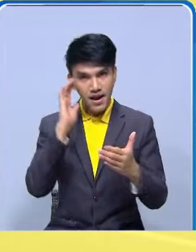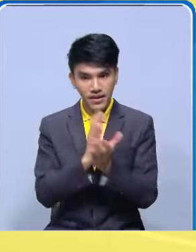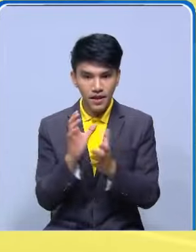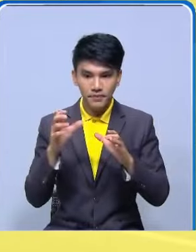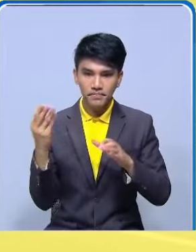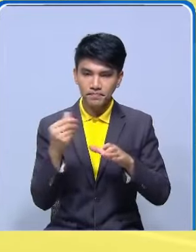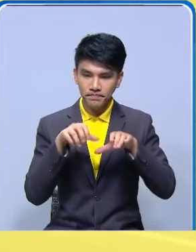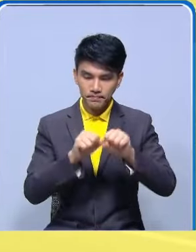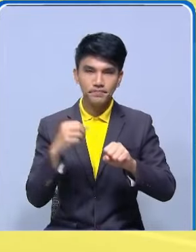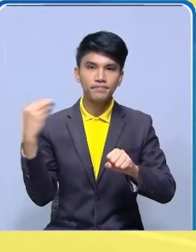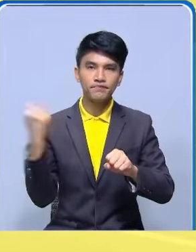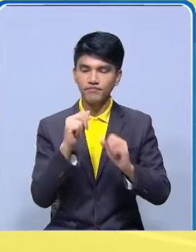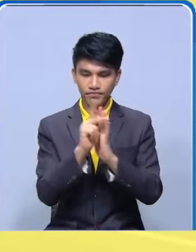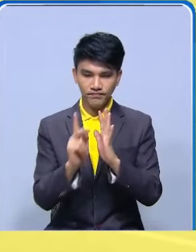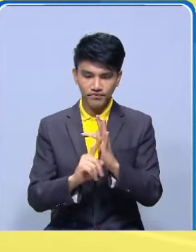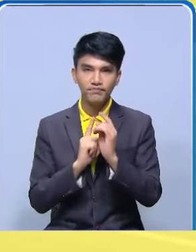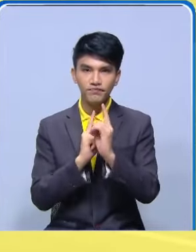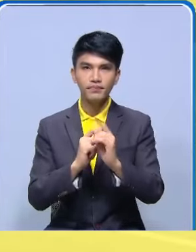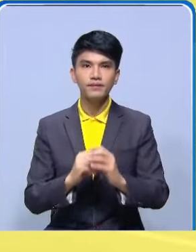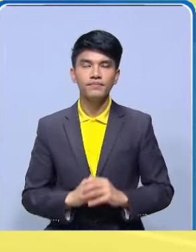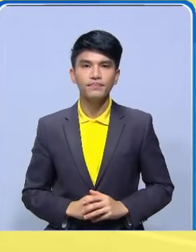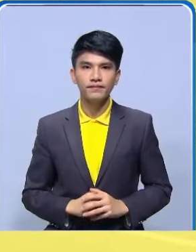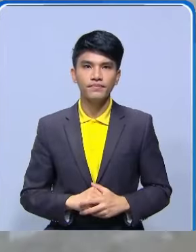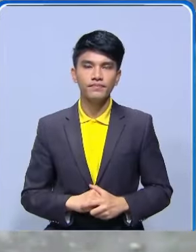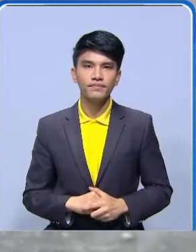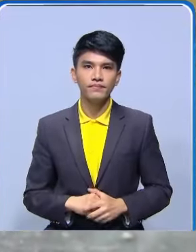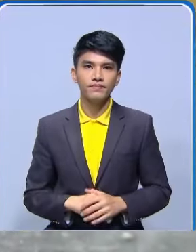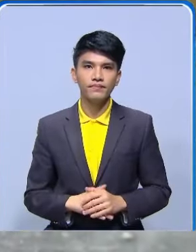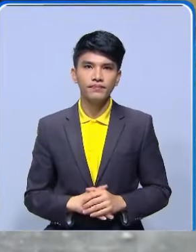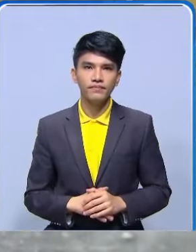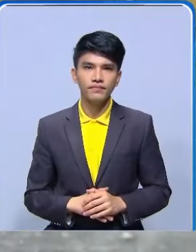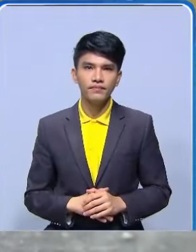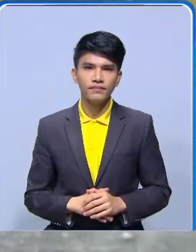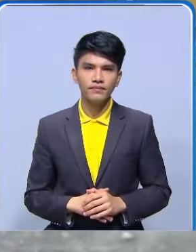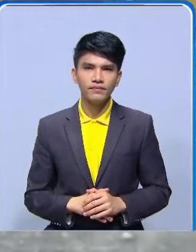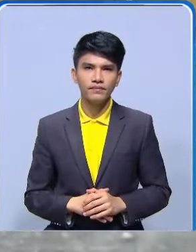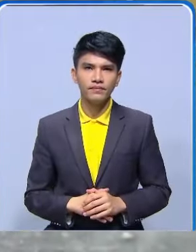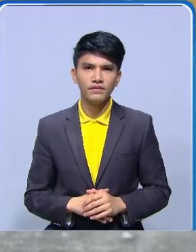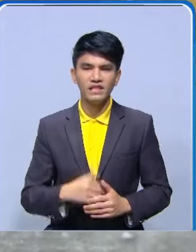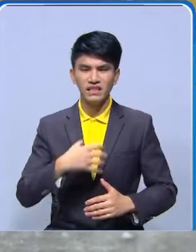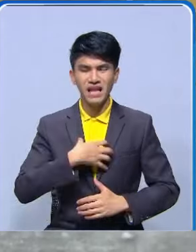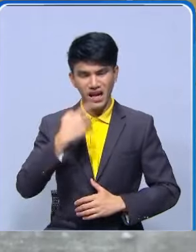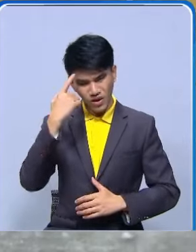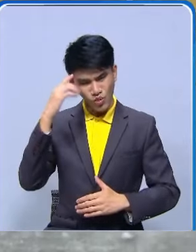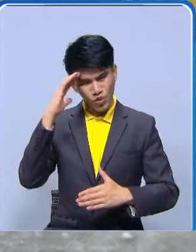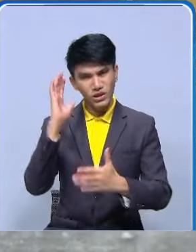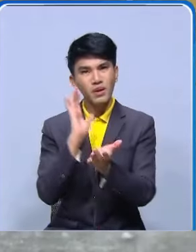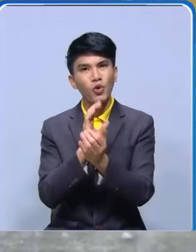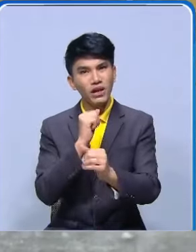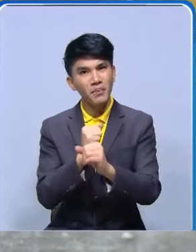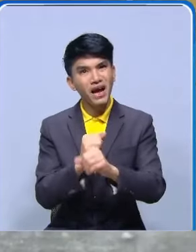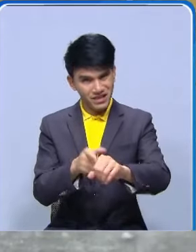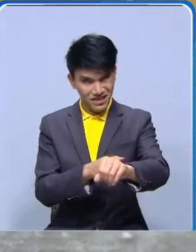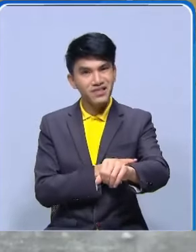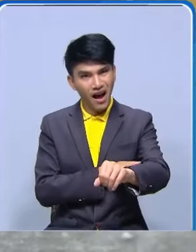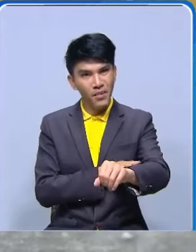ตัวผู้ก่อเหตุมาดำเนินคดีครับทำงานช้าไปมั้ยอะไรอย่างเงี้ยอืแล้วตอนเนี้ยก็